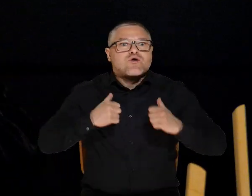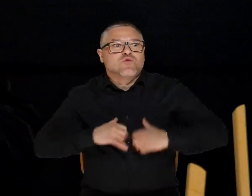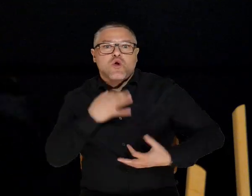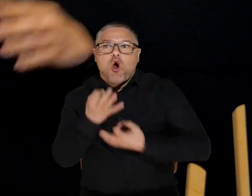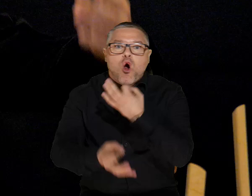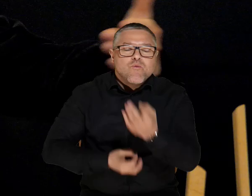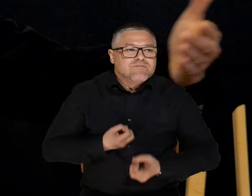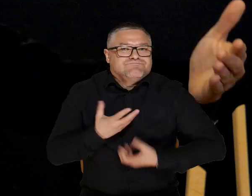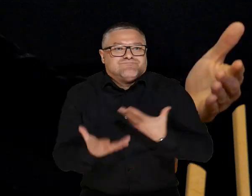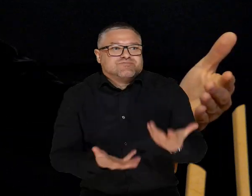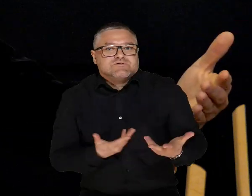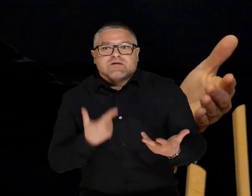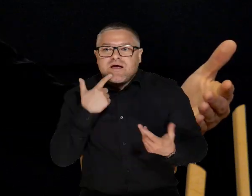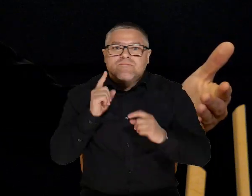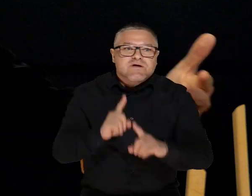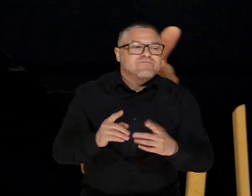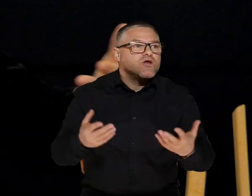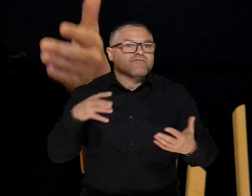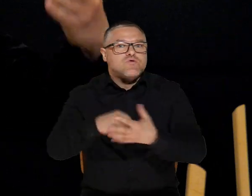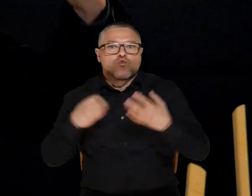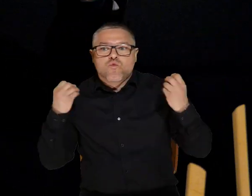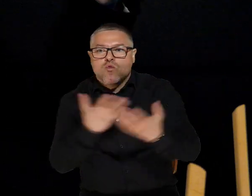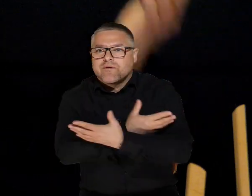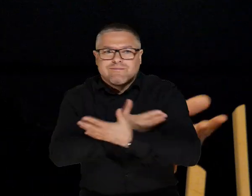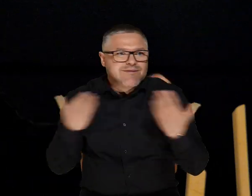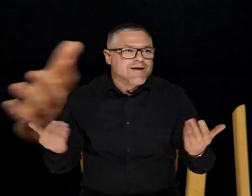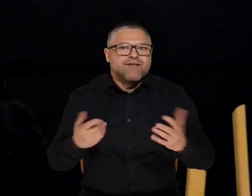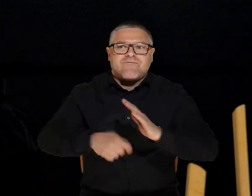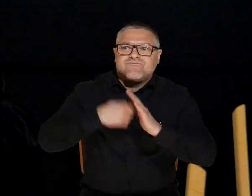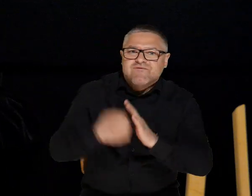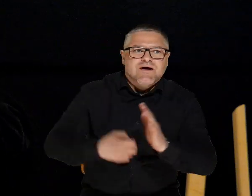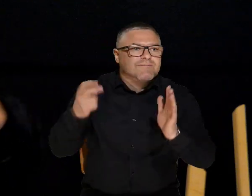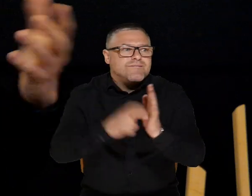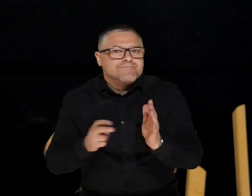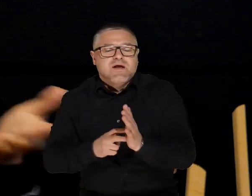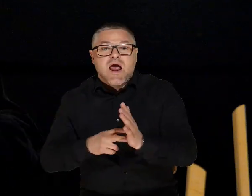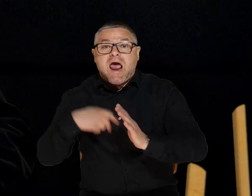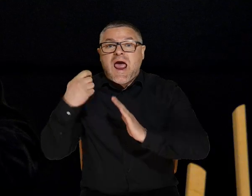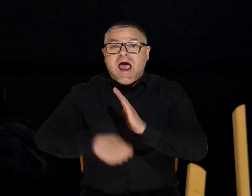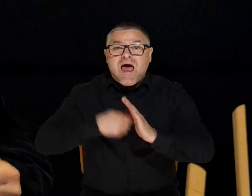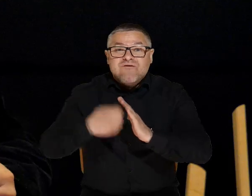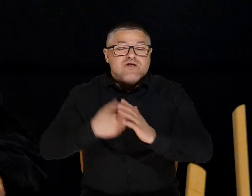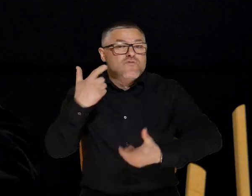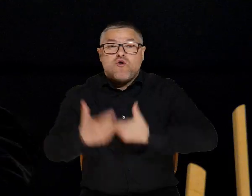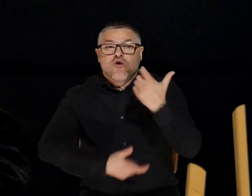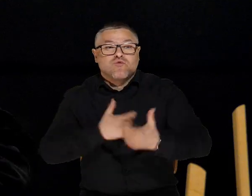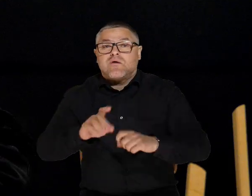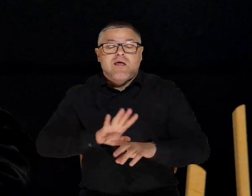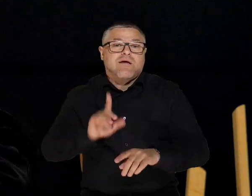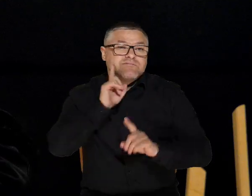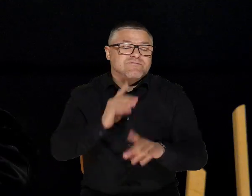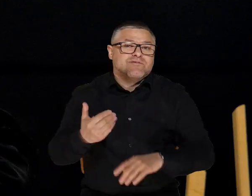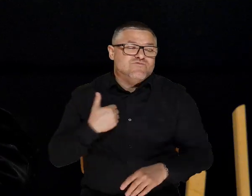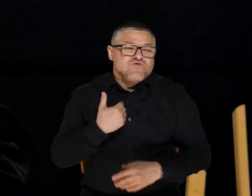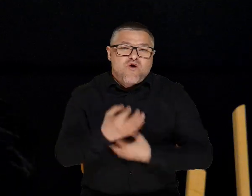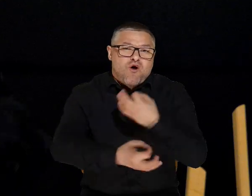opowiedzieć, nie znalazło odzwierciedlenia tego w treściach kultury, w filmach i ten. Filmy portretowały dokładnie tak, jak to właśnie było tutaj